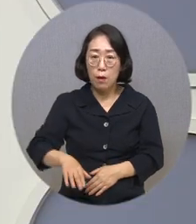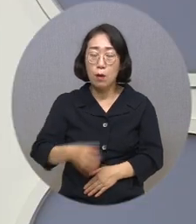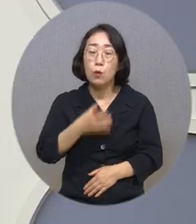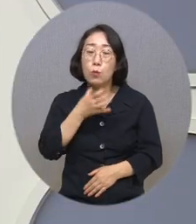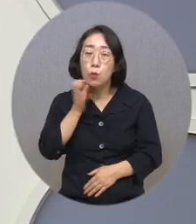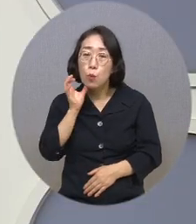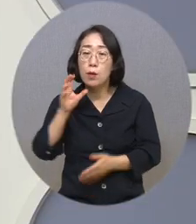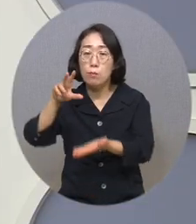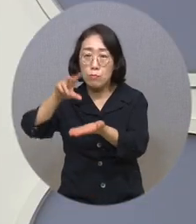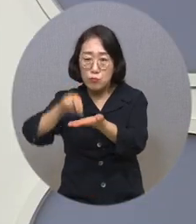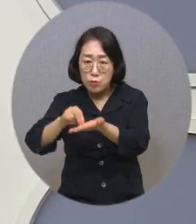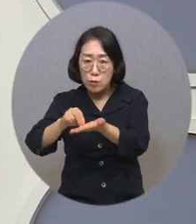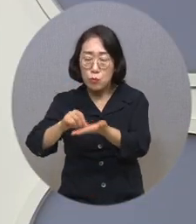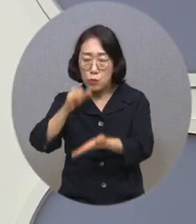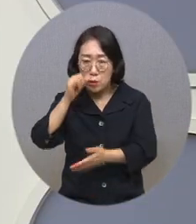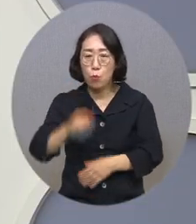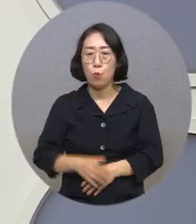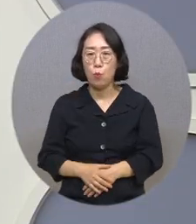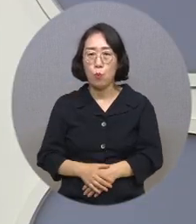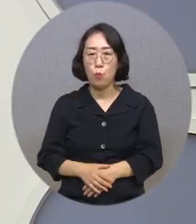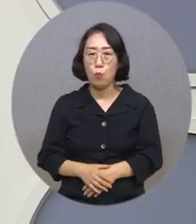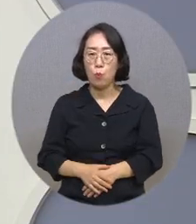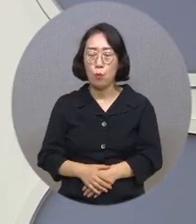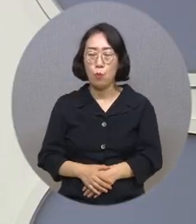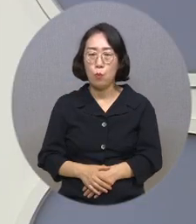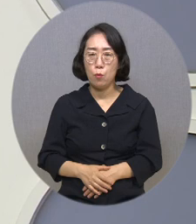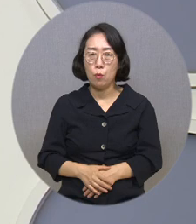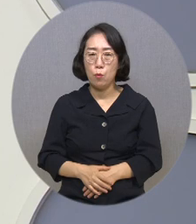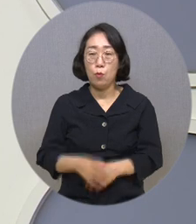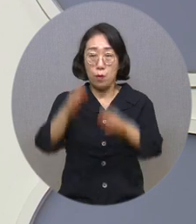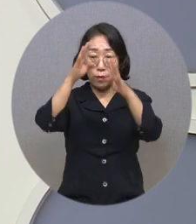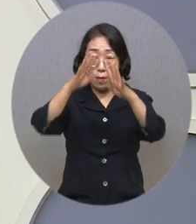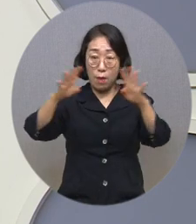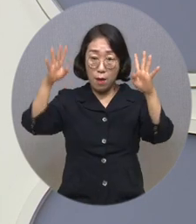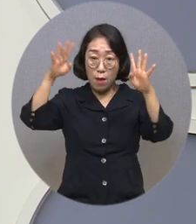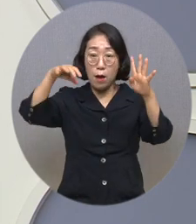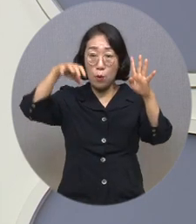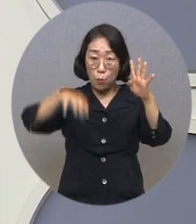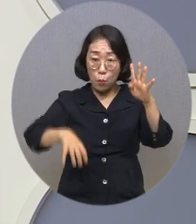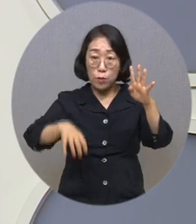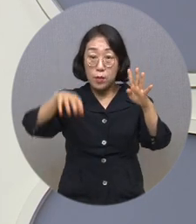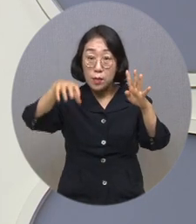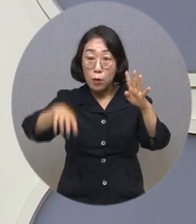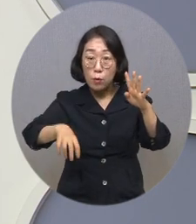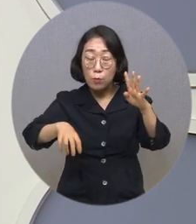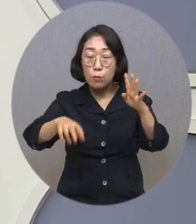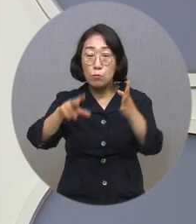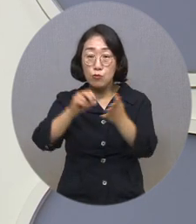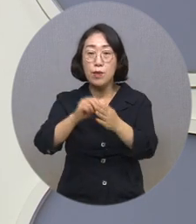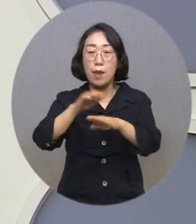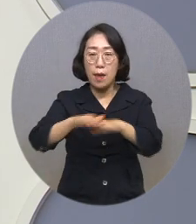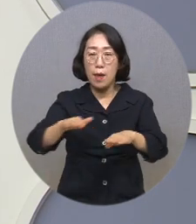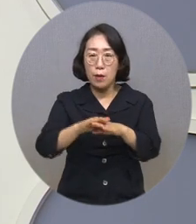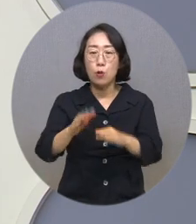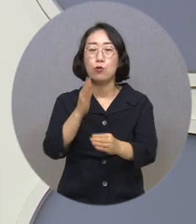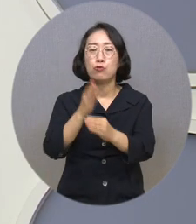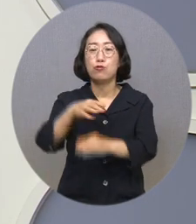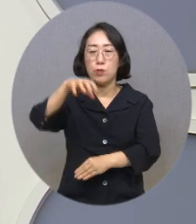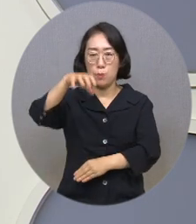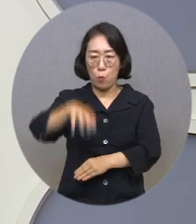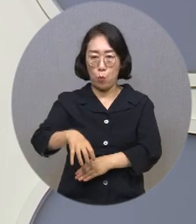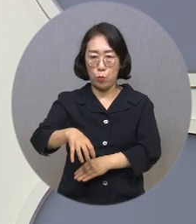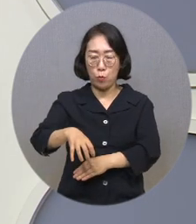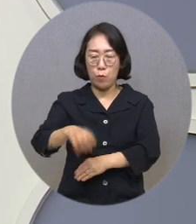문제도 굉장히 심각하고 어렵잖아요. 대학이 이런 거를 해결하는 구심점이 돼야 되거든요. 그래서